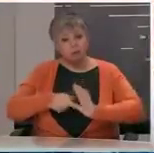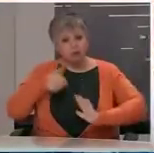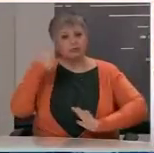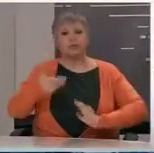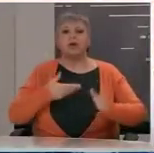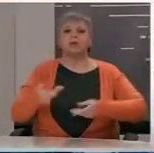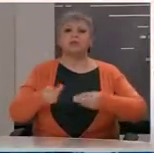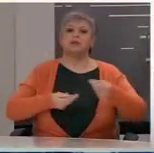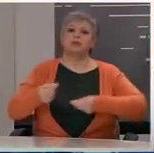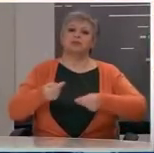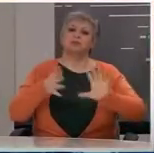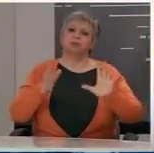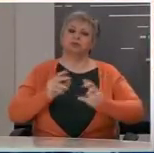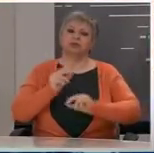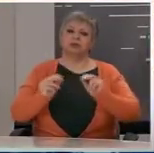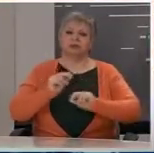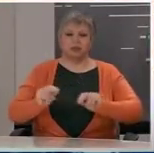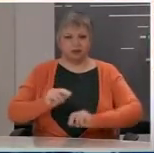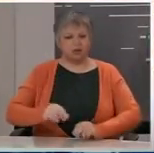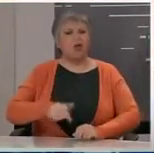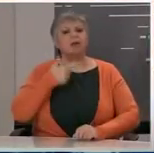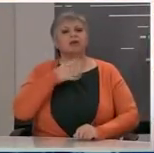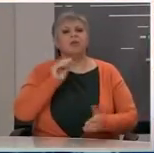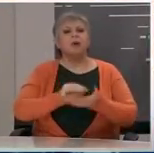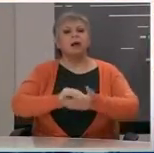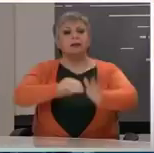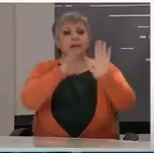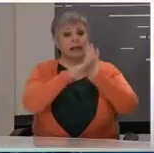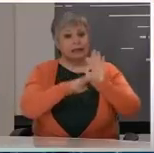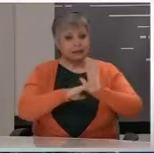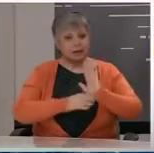λίστα που παραλάβαμε από σας των νέων φαρμάκων, την βάλαμε